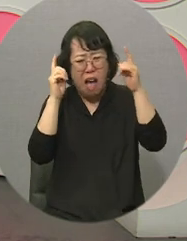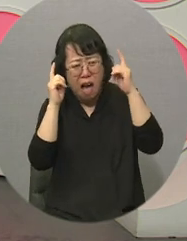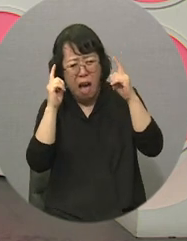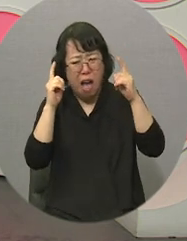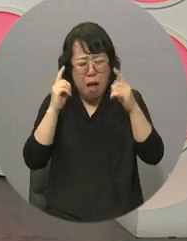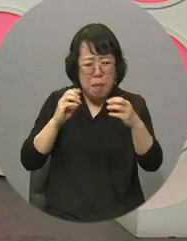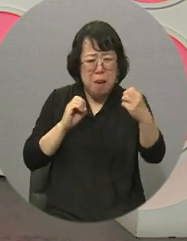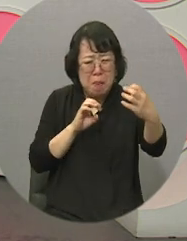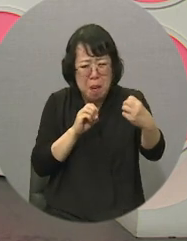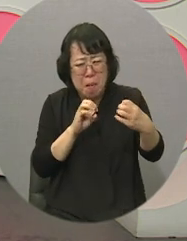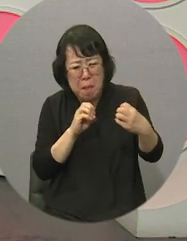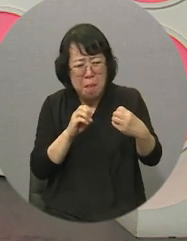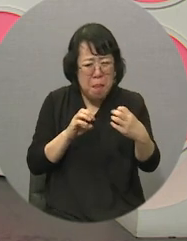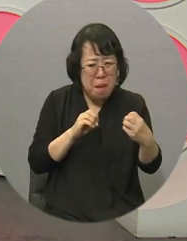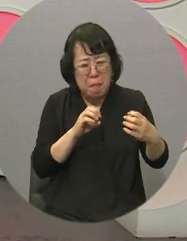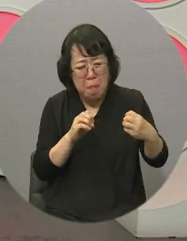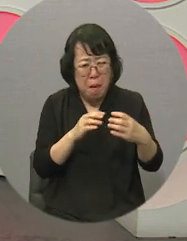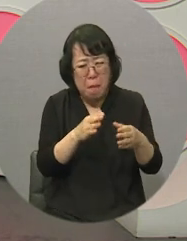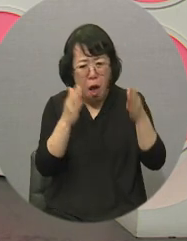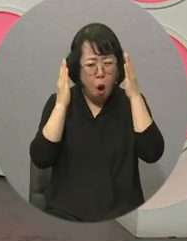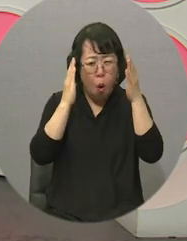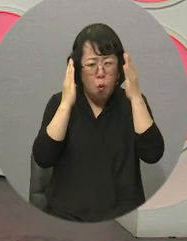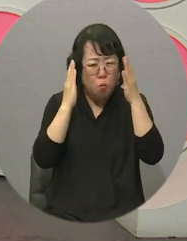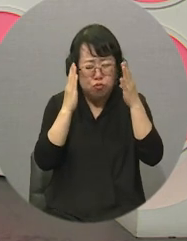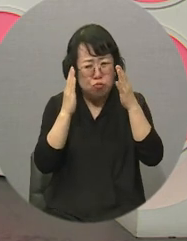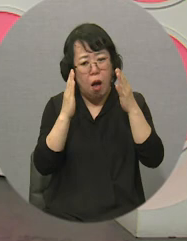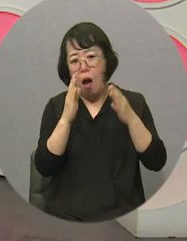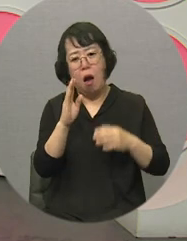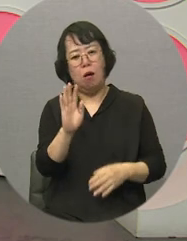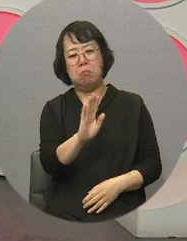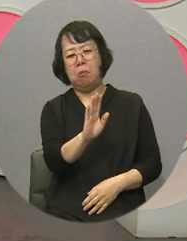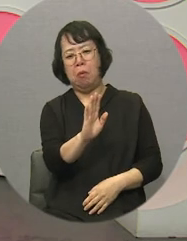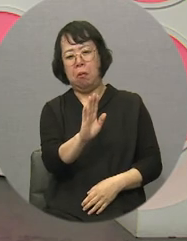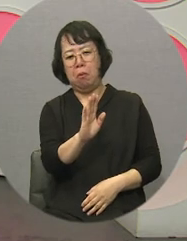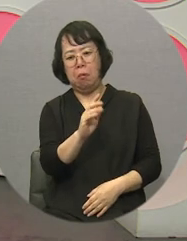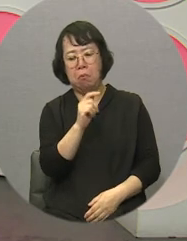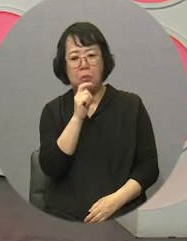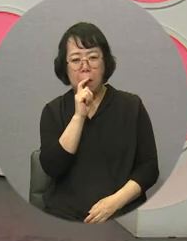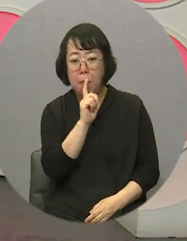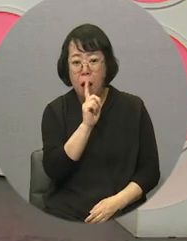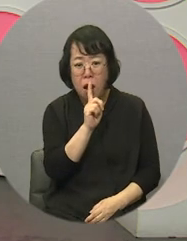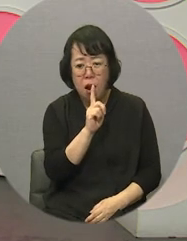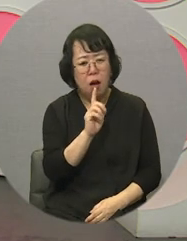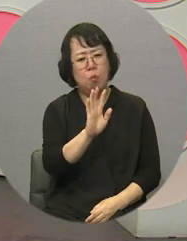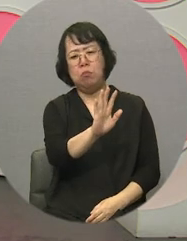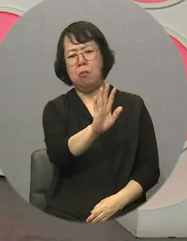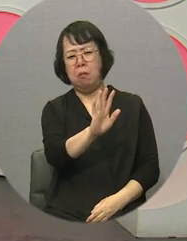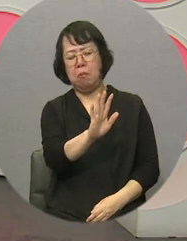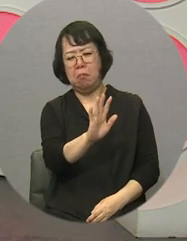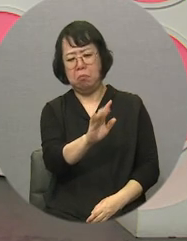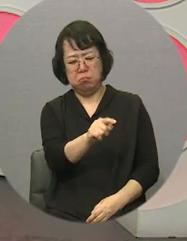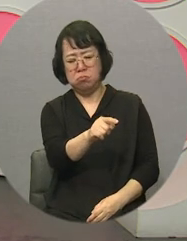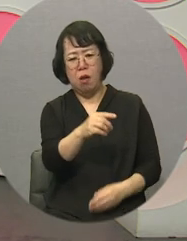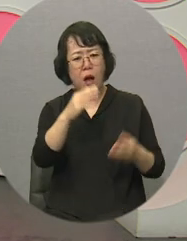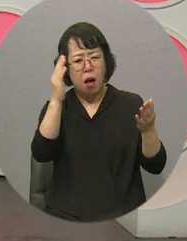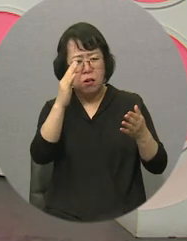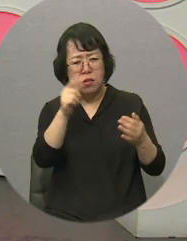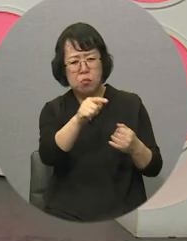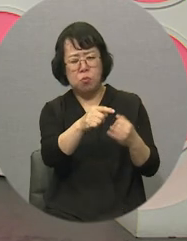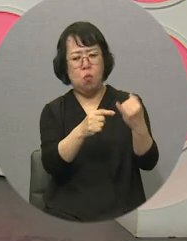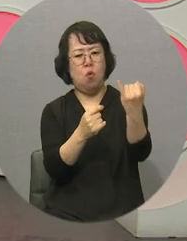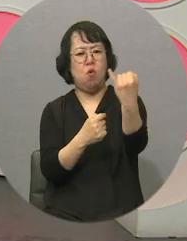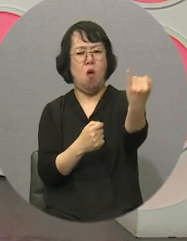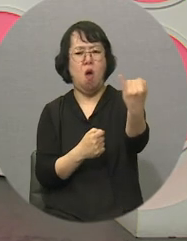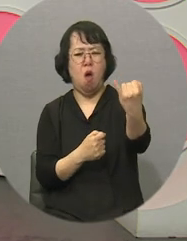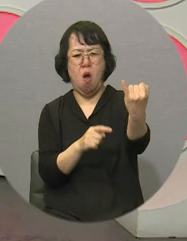자기들끼리 소곤소곤 거리면서 저를 막 경계를 했으며, 그 중에서 특히 원주